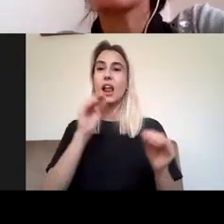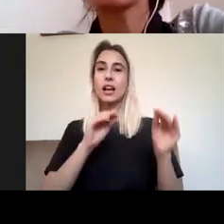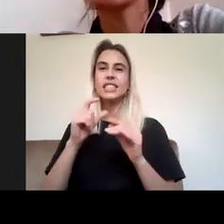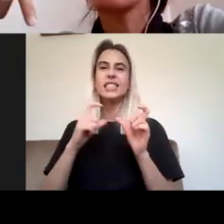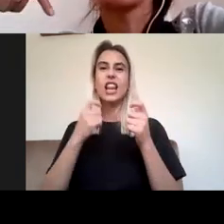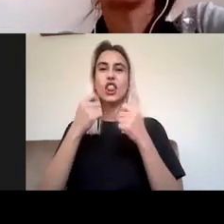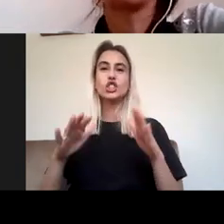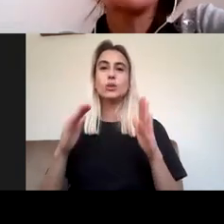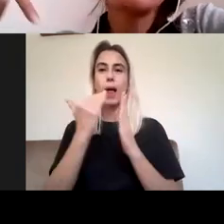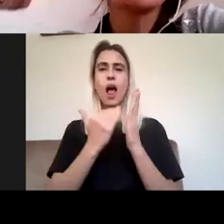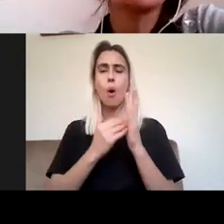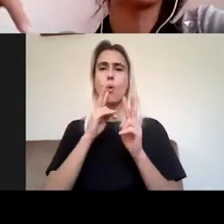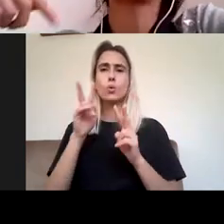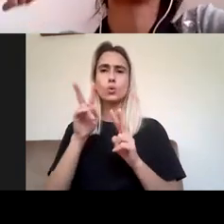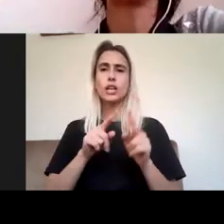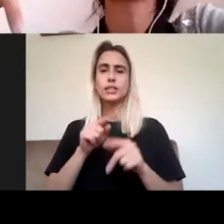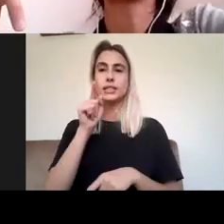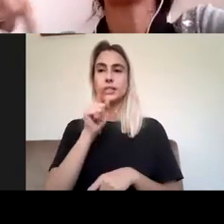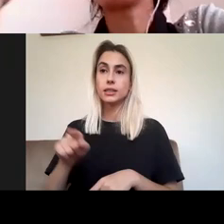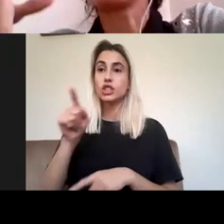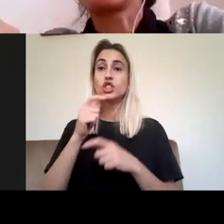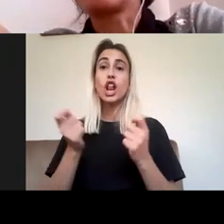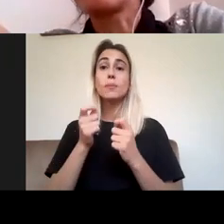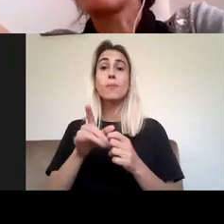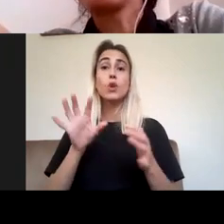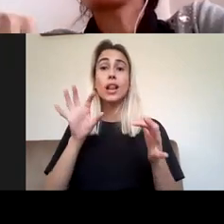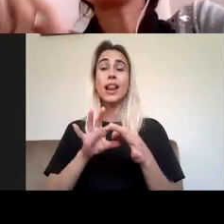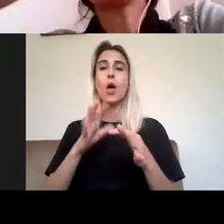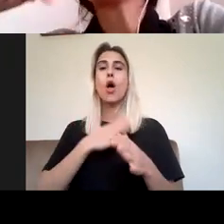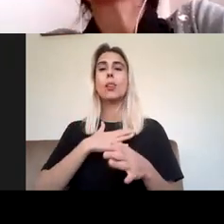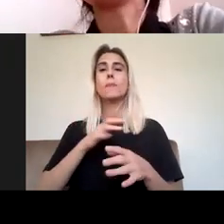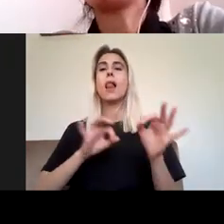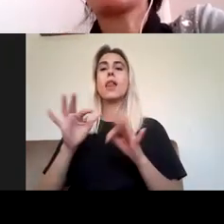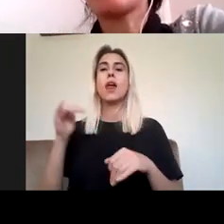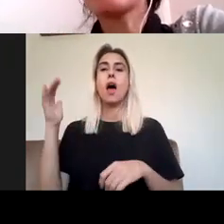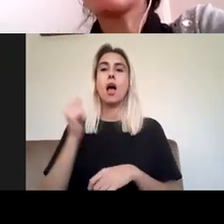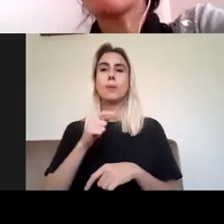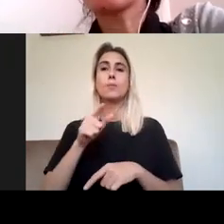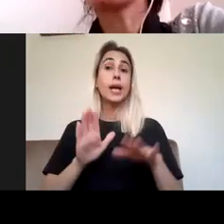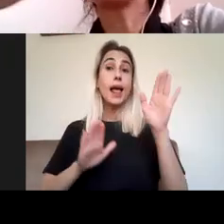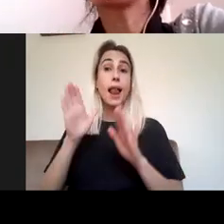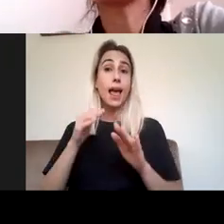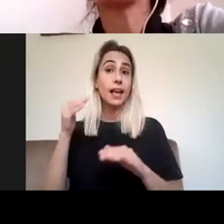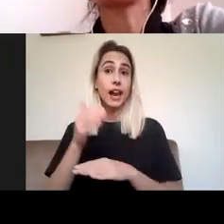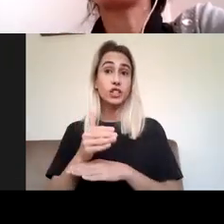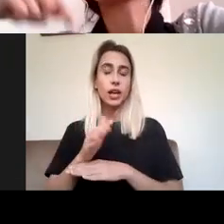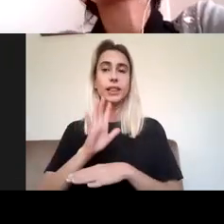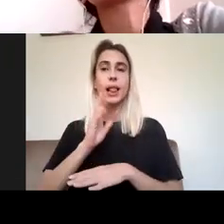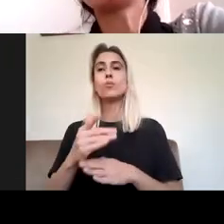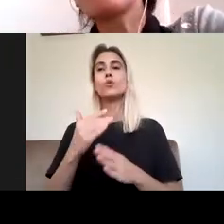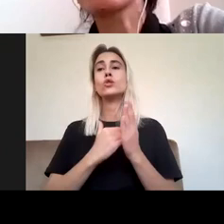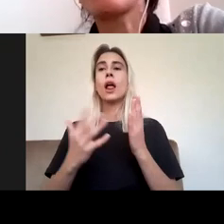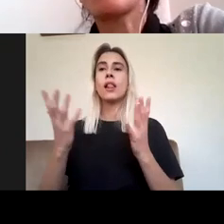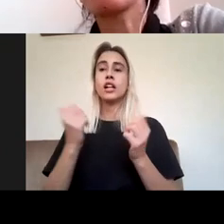de okuyacaksınız ve buna ilişkin çalışmaların yapılması da ön plana alındı. Çünkü ya bu ihaleye girecek ya da bu ruhsatı alacak. O